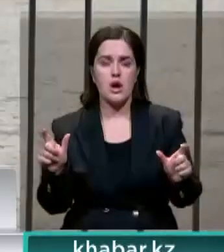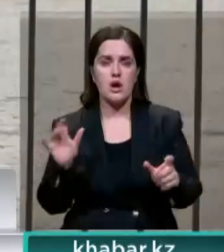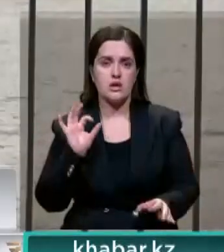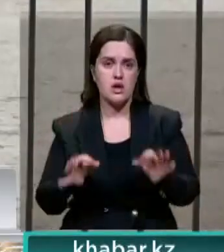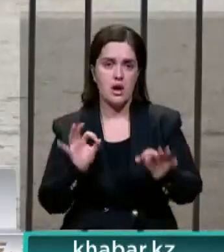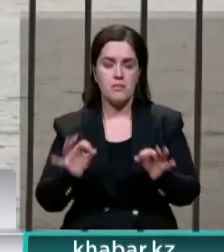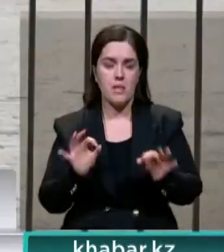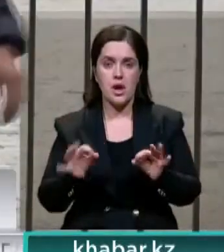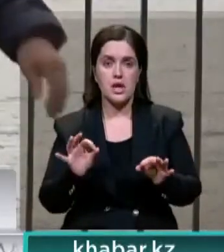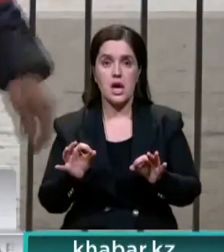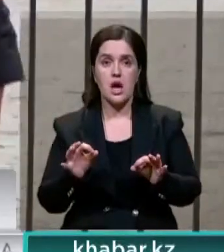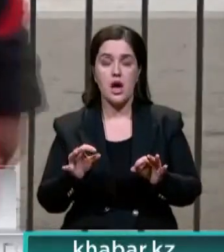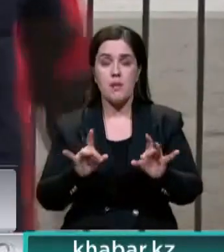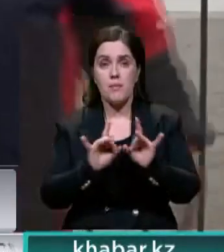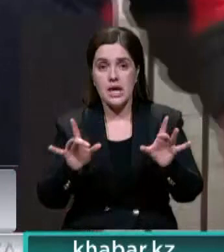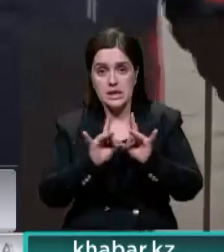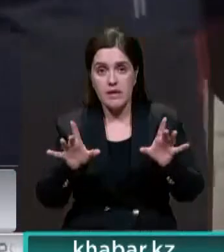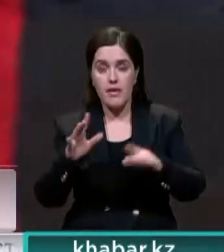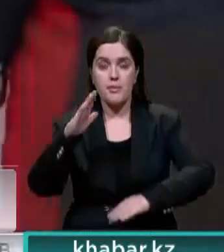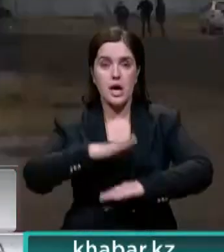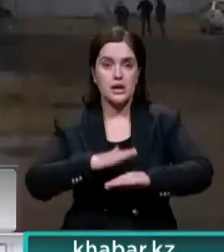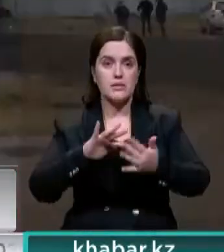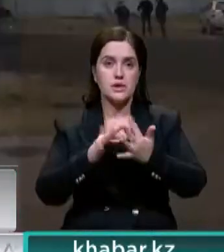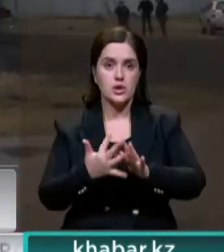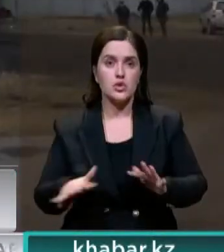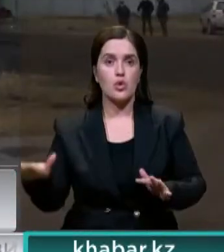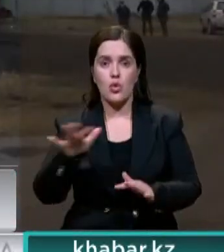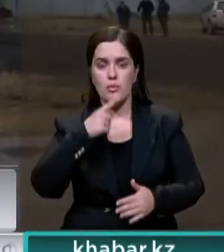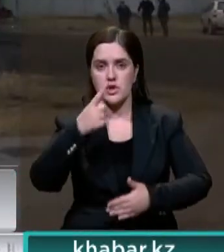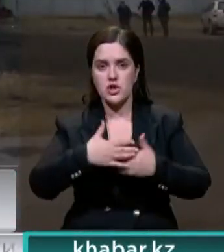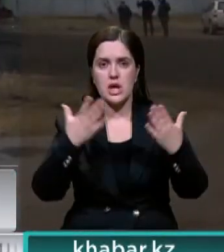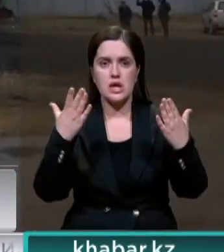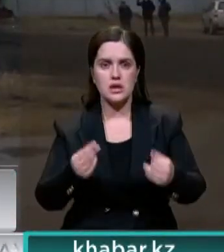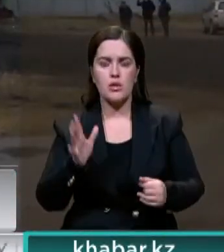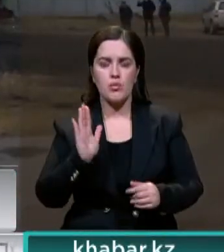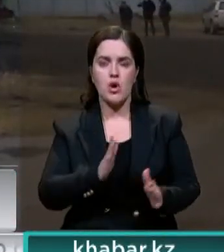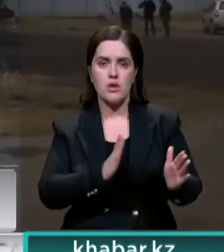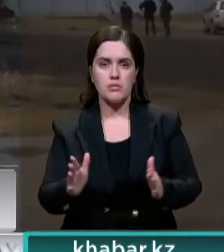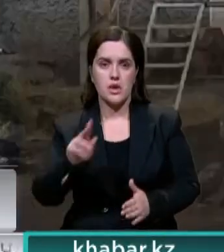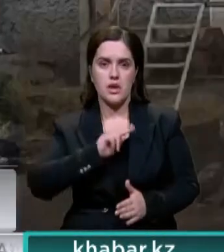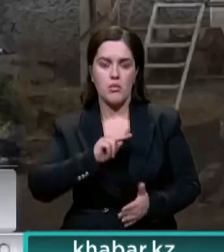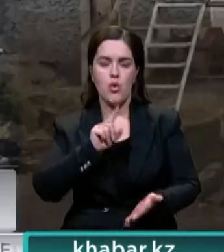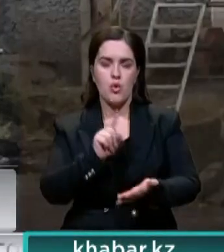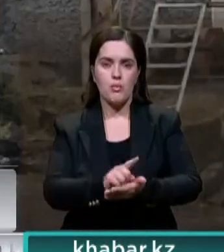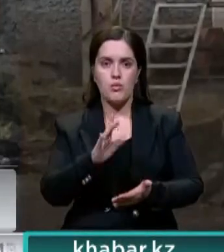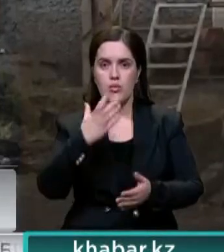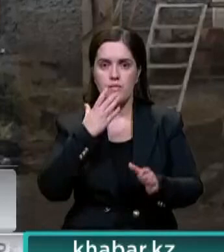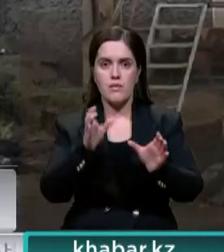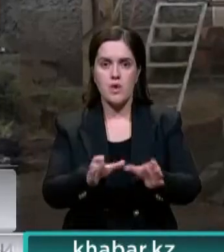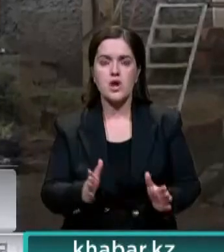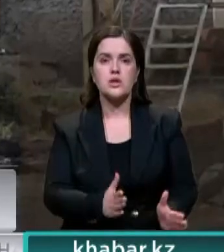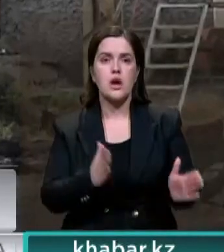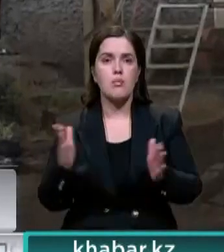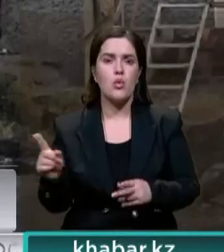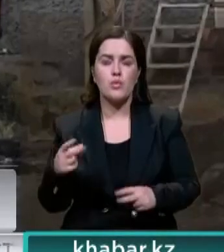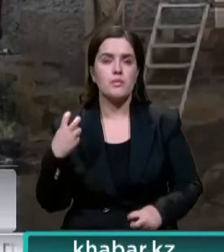заверяют местные власти. По словам акима сельского округа, в ближайшие дни система центрального отопления будет работать в штатном режиме. Сбой произошел из-за того,